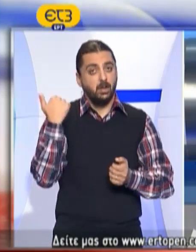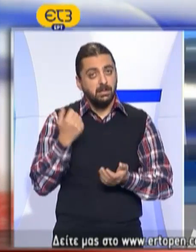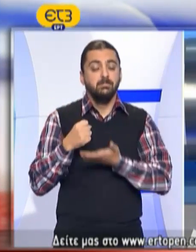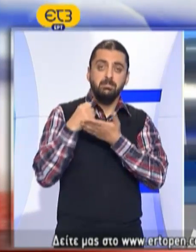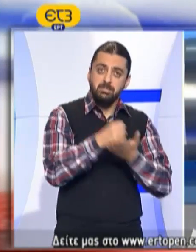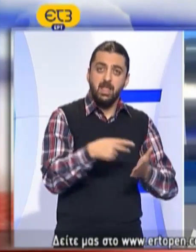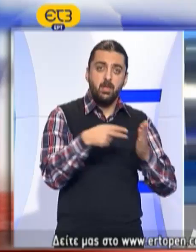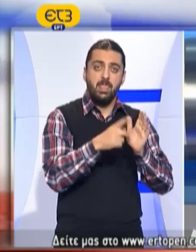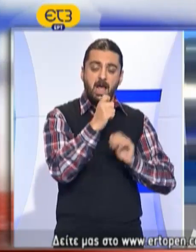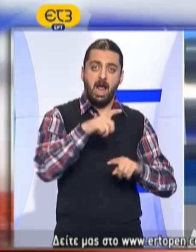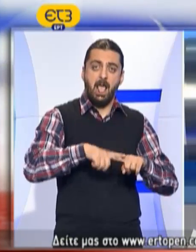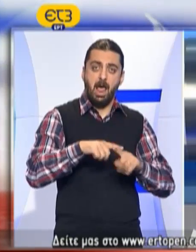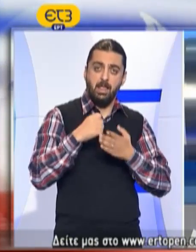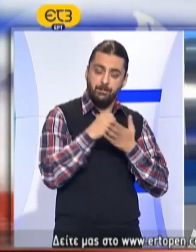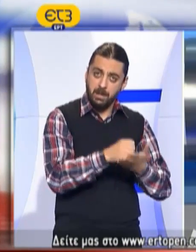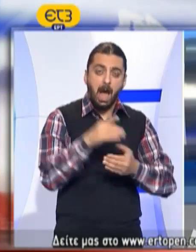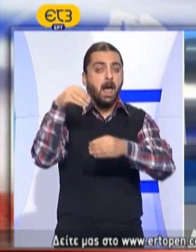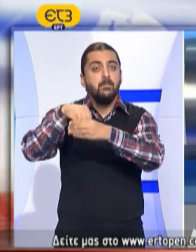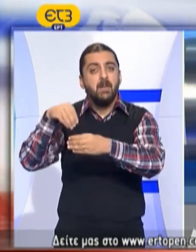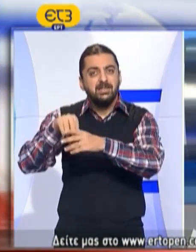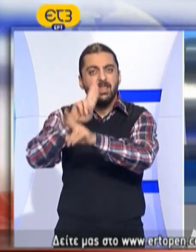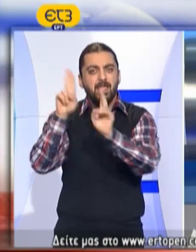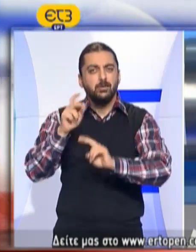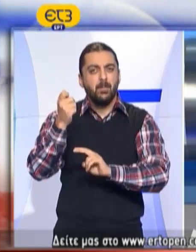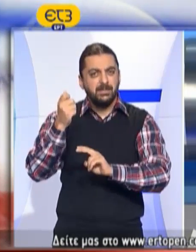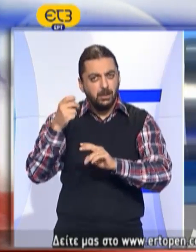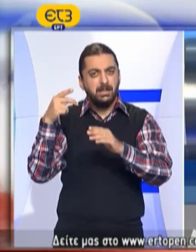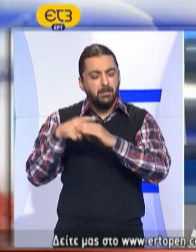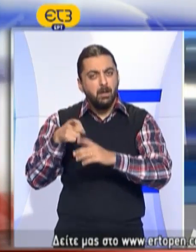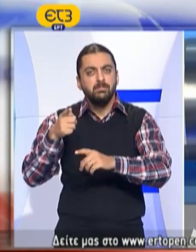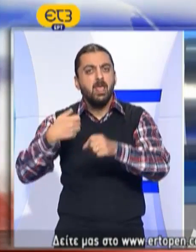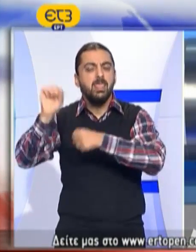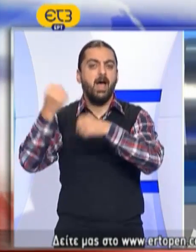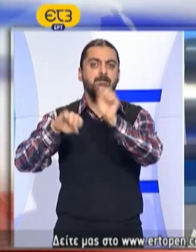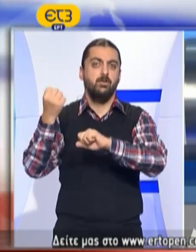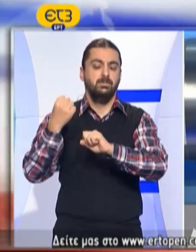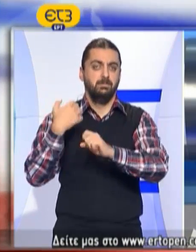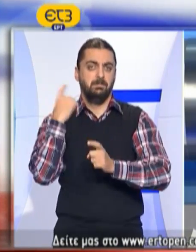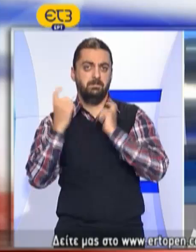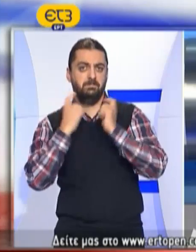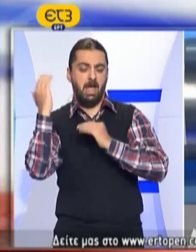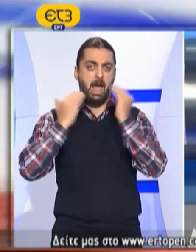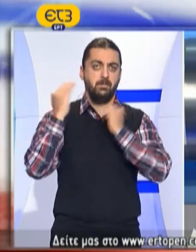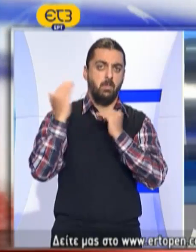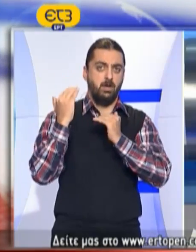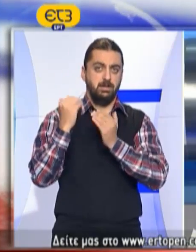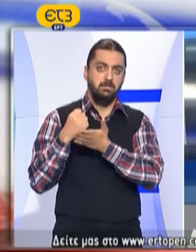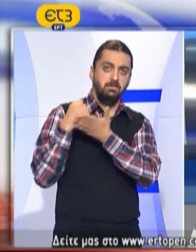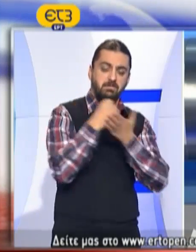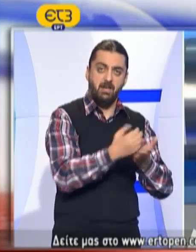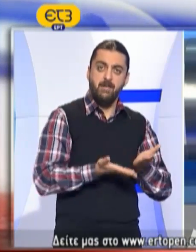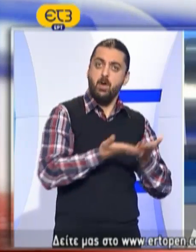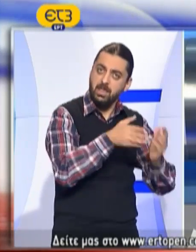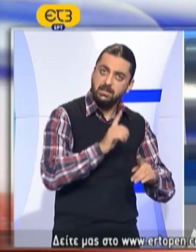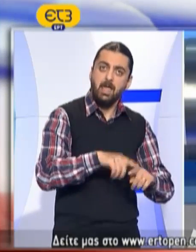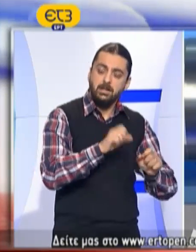παρά τις έντονες εσωτερικές διαφωνίες στους κόλπους του οργανισμού ως προς το εάν το συγκεκριμένο πρόγραμμα θα λειτουργούσε, σύμφωνα με απόρριτα έγγραφα